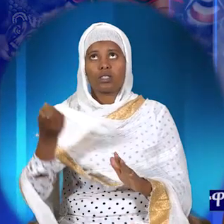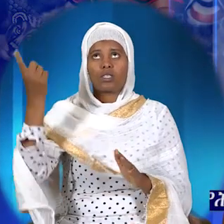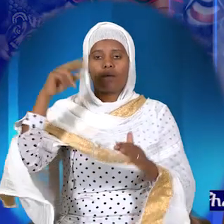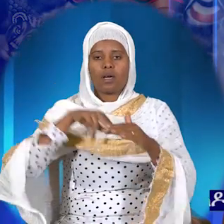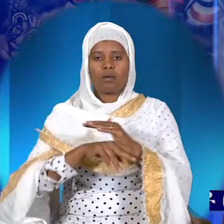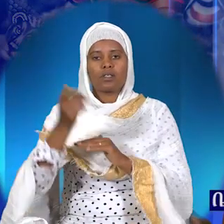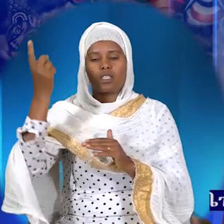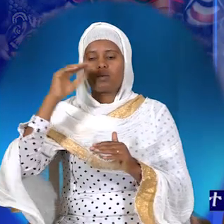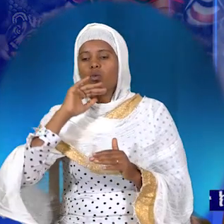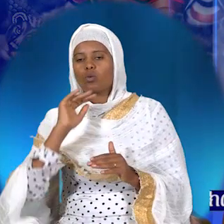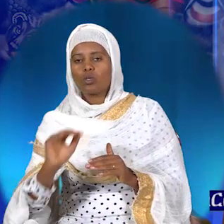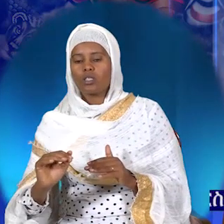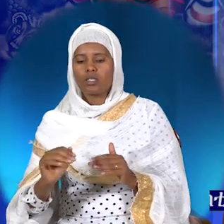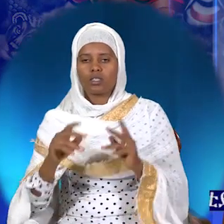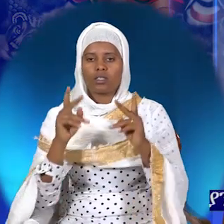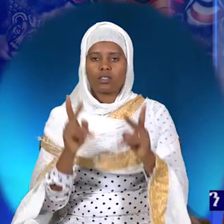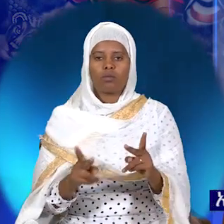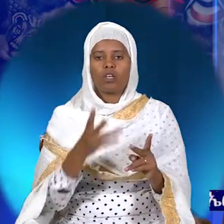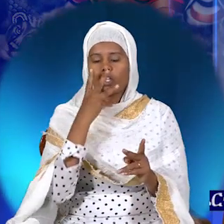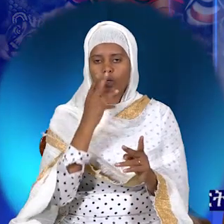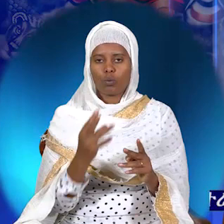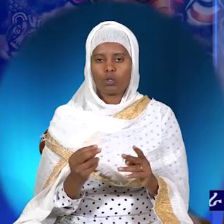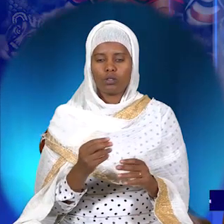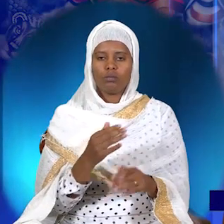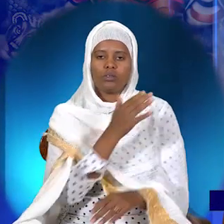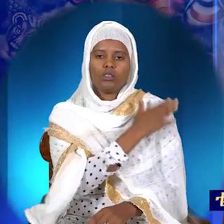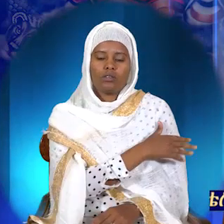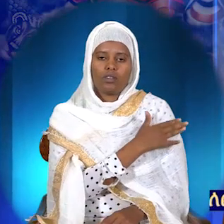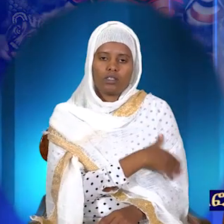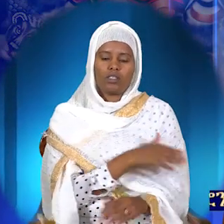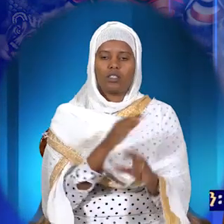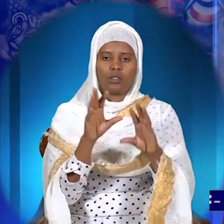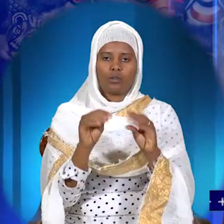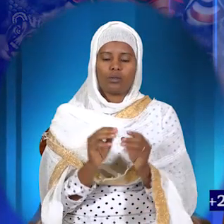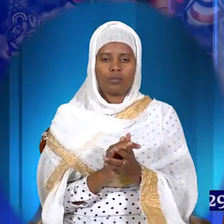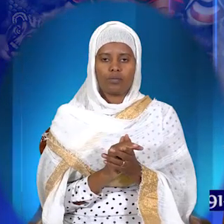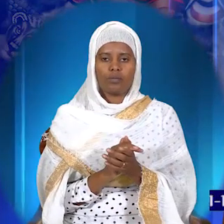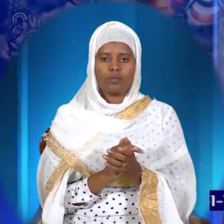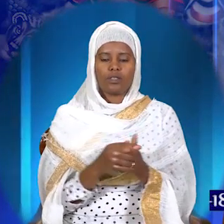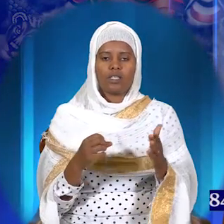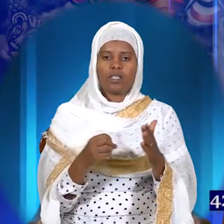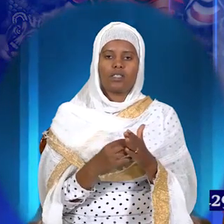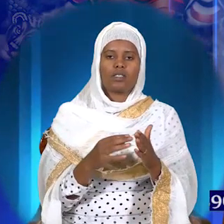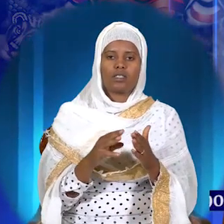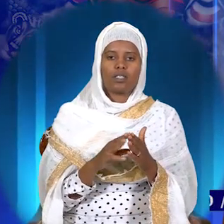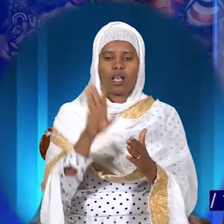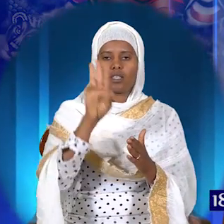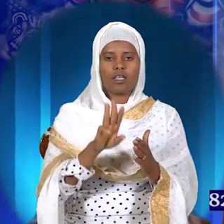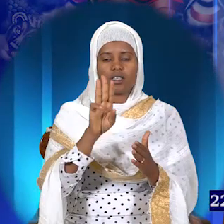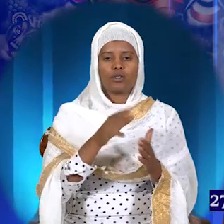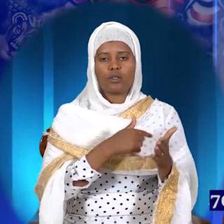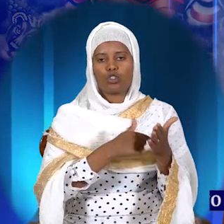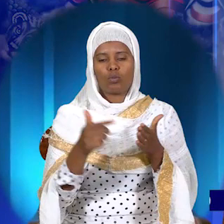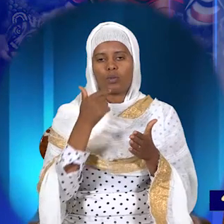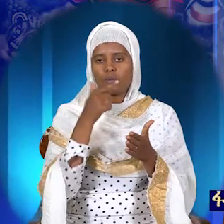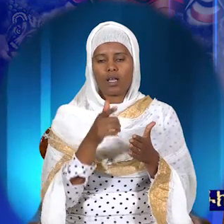ቅዱስን ንእግዚኣብሄር ኣብን ንእግዚኣብሄር ወልድን ድማ ሂወቶም እስትንፋሶም ኮይኑ ዘገልግል እዩ። ስለዚ ናይ ስላሴ ናይ